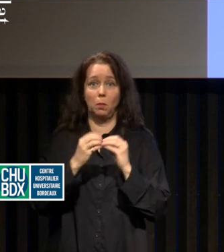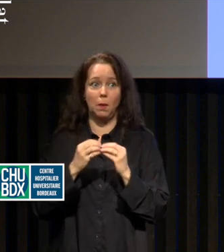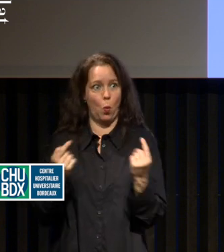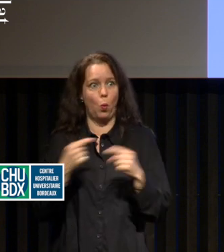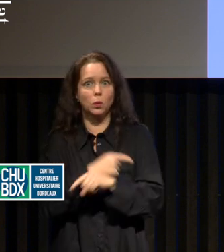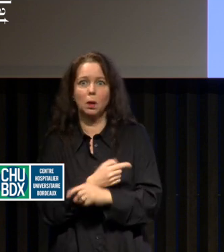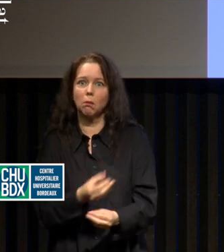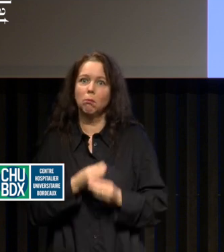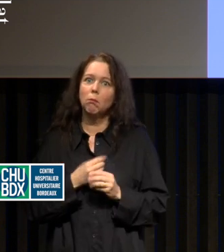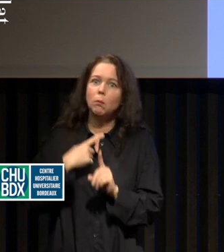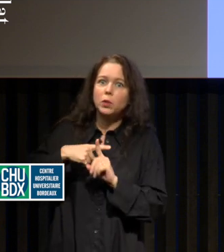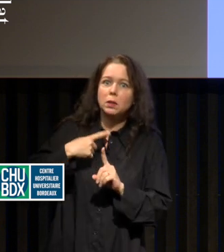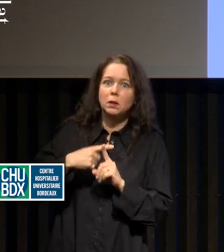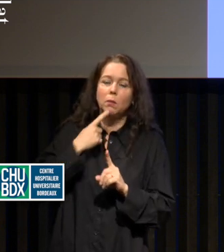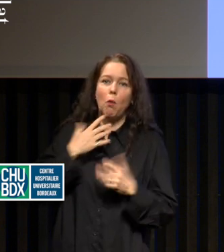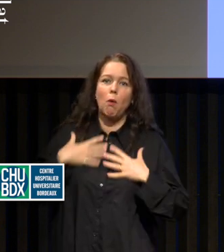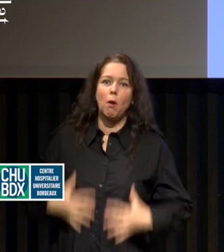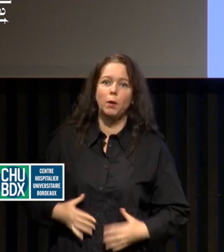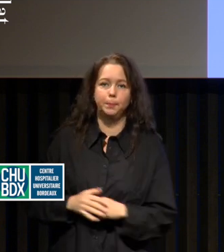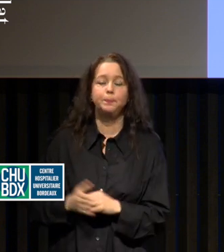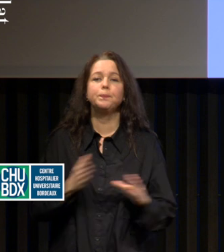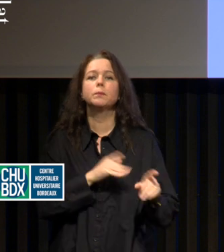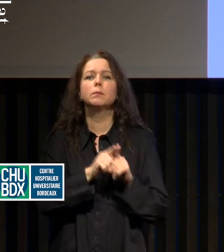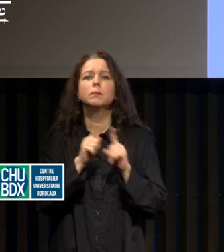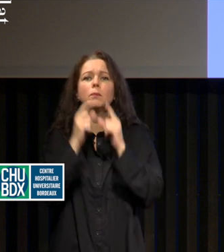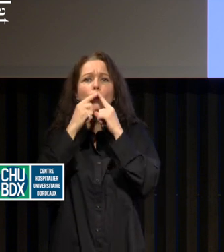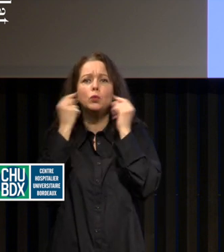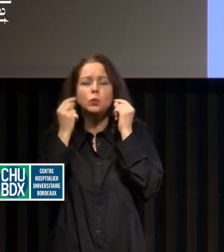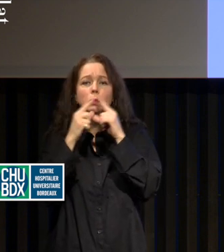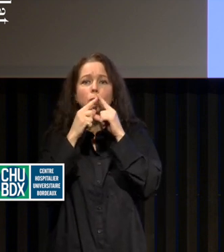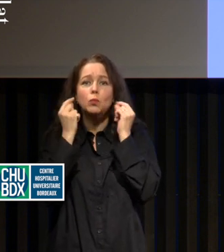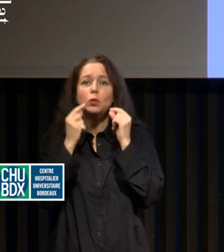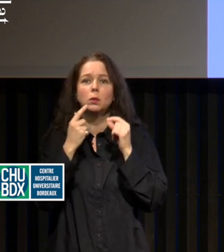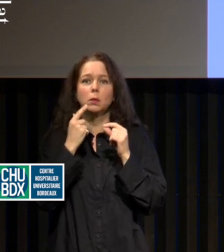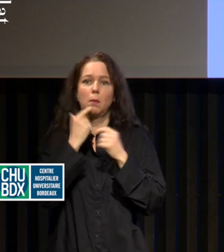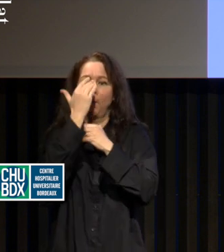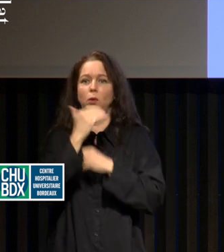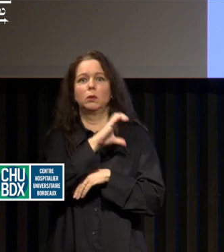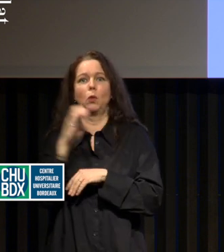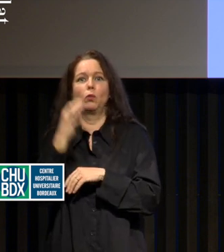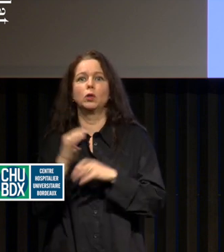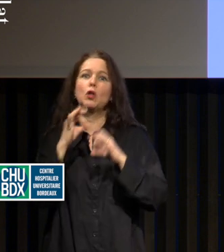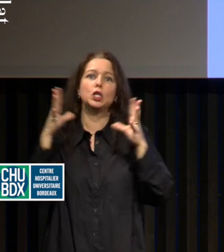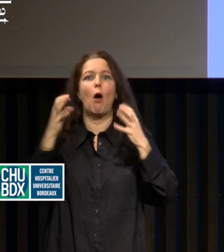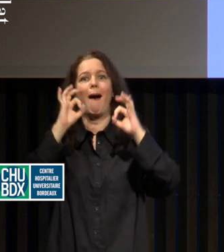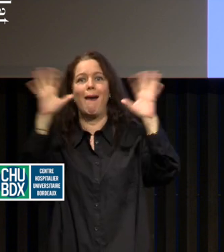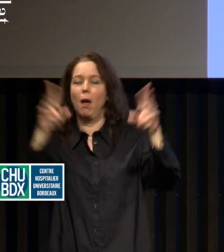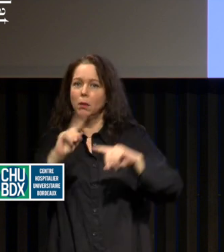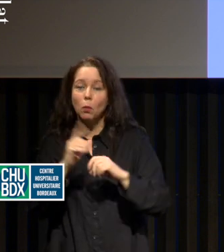plutôt un effet bénéfique. C'est la même chose au niveau de la bouche. Le corps humain n'est pas stérile. Ensuite, il y a au niveau de la